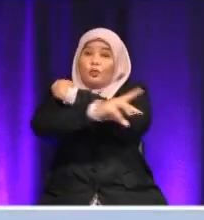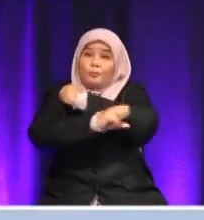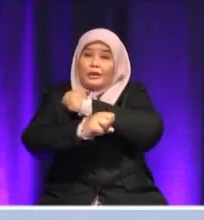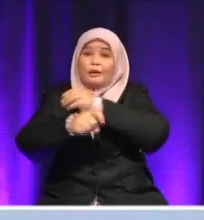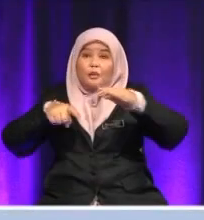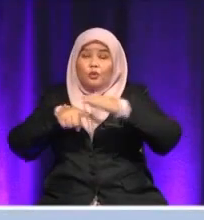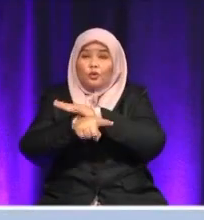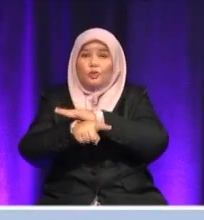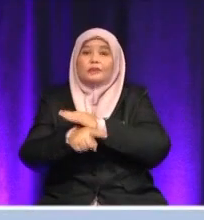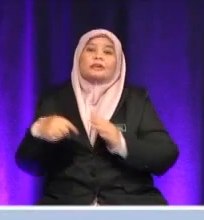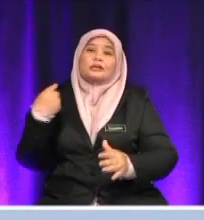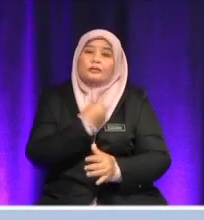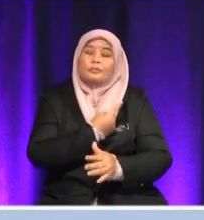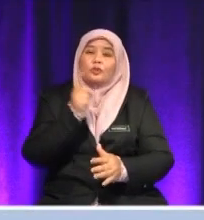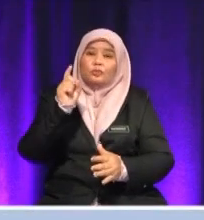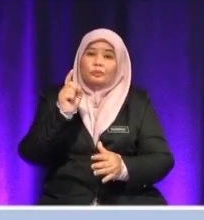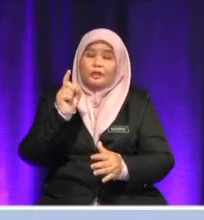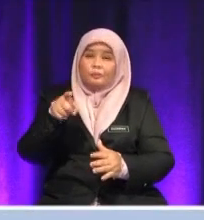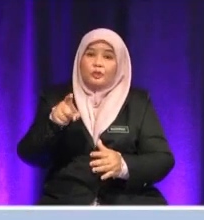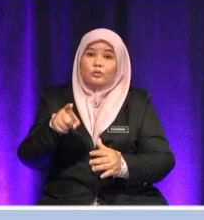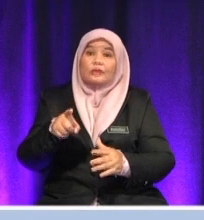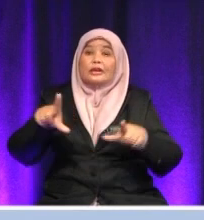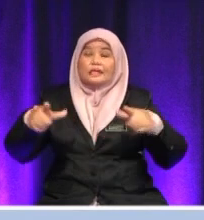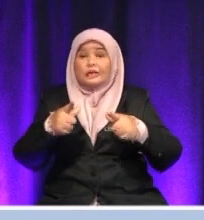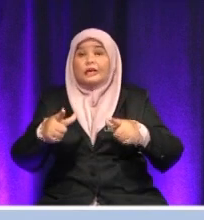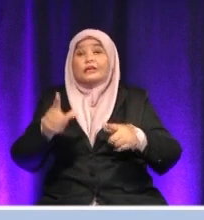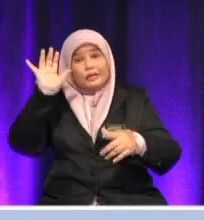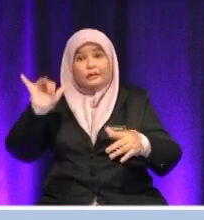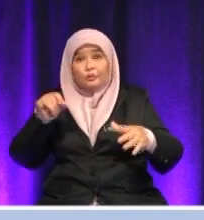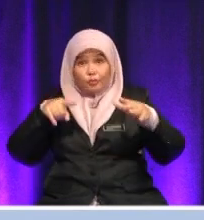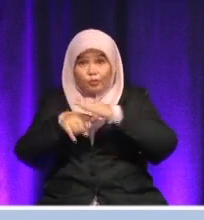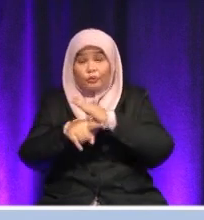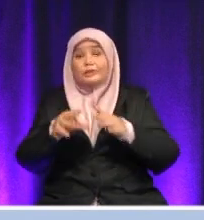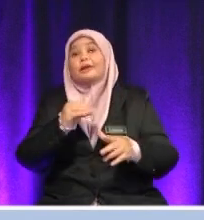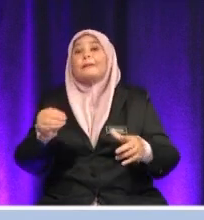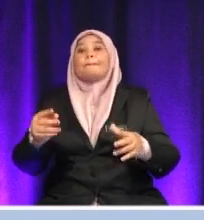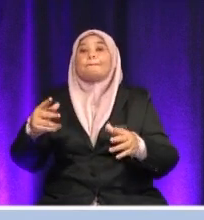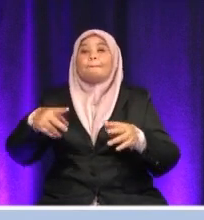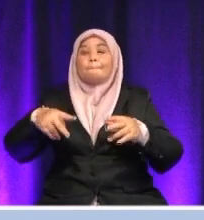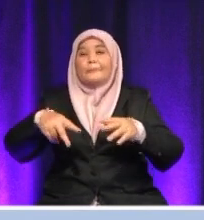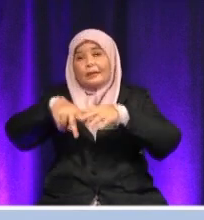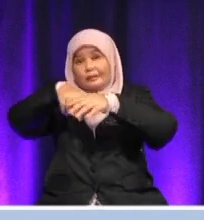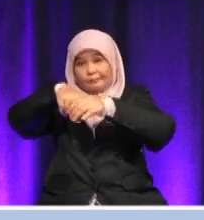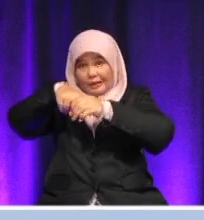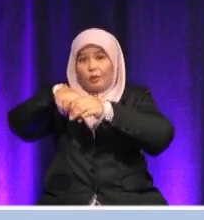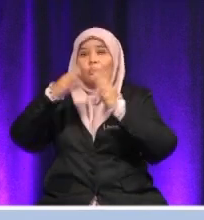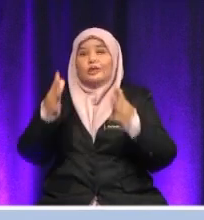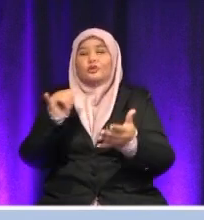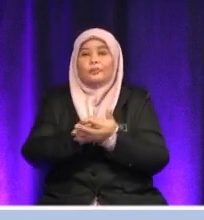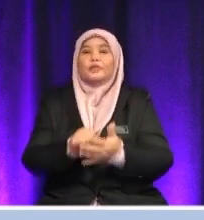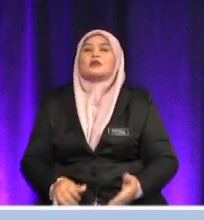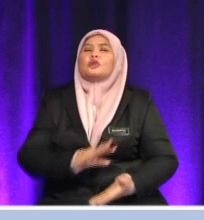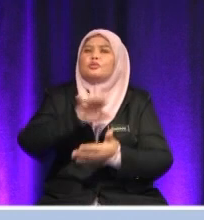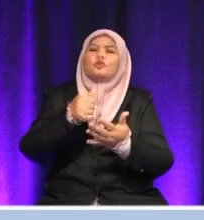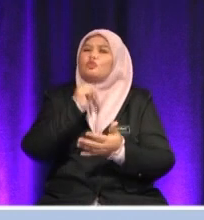laksanakan bunuh dan kita palang orang tersebut sebab dia melakukan keganasan yang melampau. Tetapi semua ini bukan